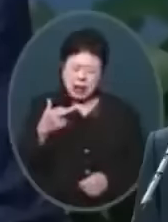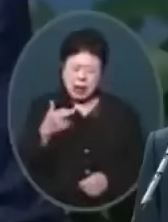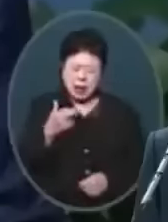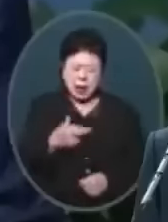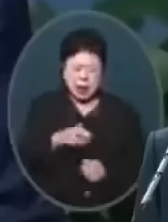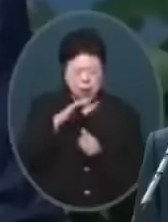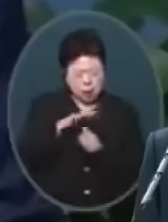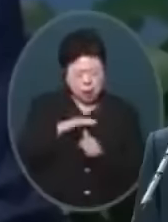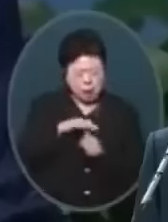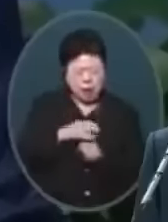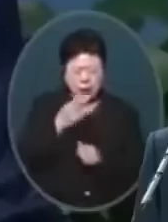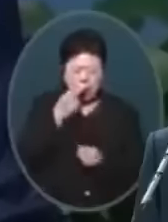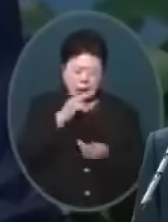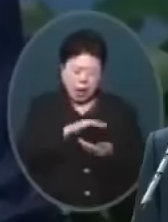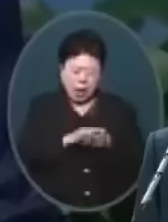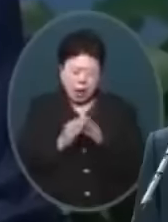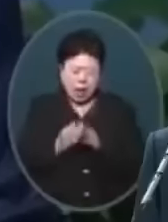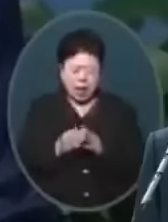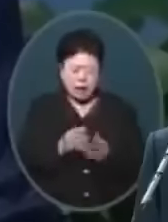17살쯤 먹는 초렙동입니다.